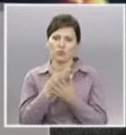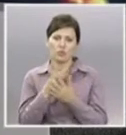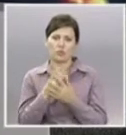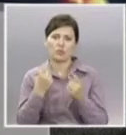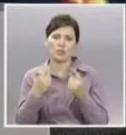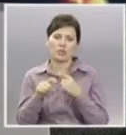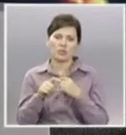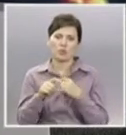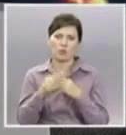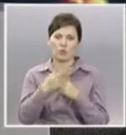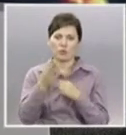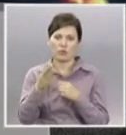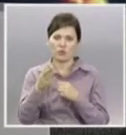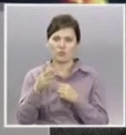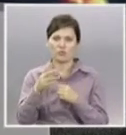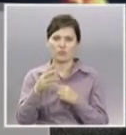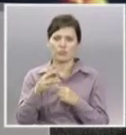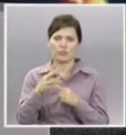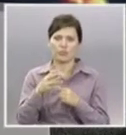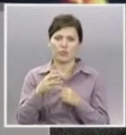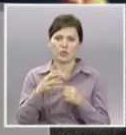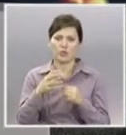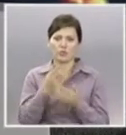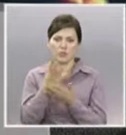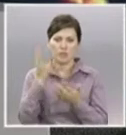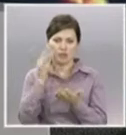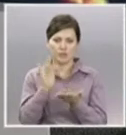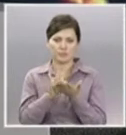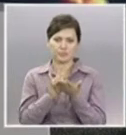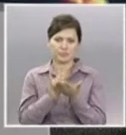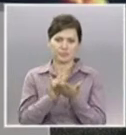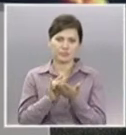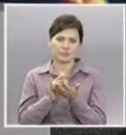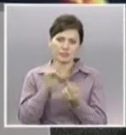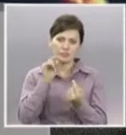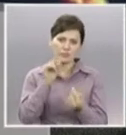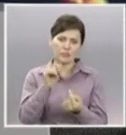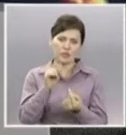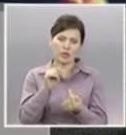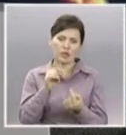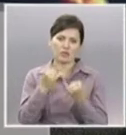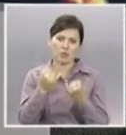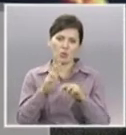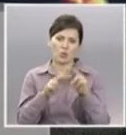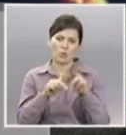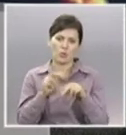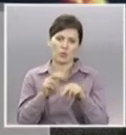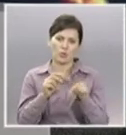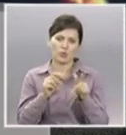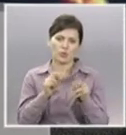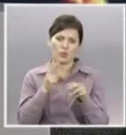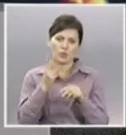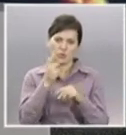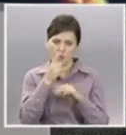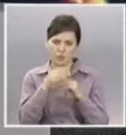де ол осы мұрағат екен. Сол секілді бізде де Алматы қаласы өзіне лайықты мұрағатты қазір салып, осында қазір